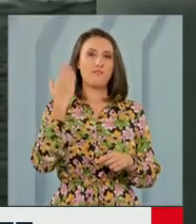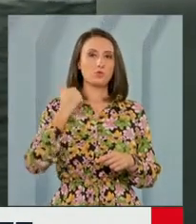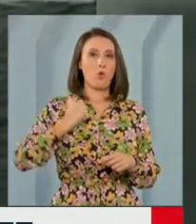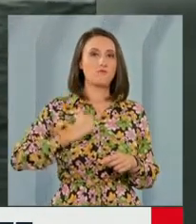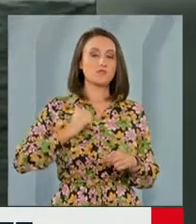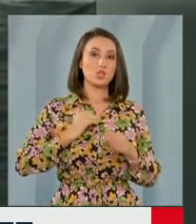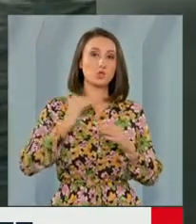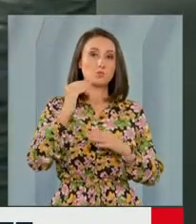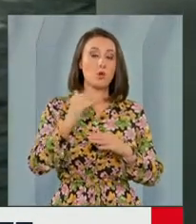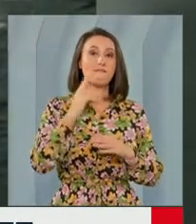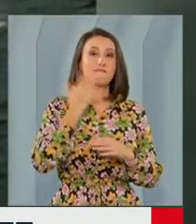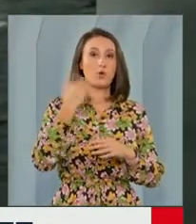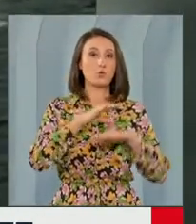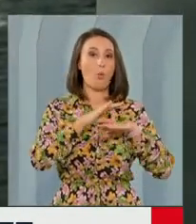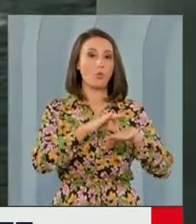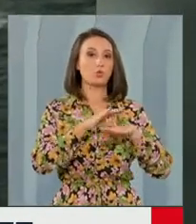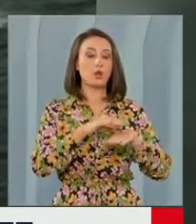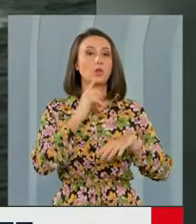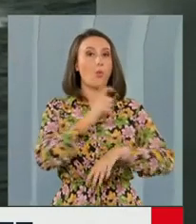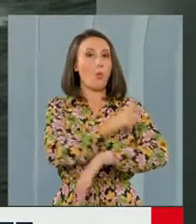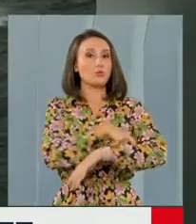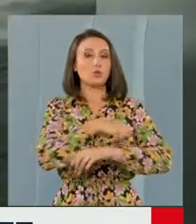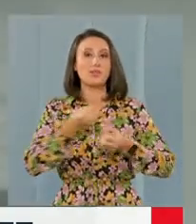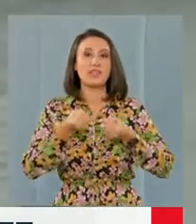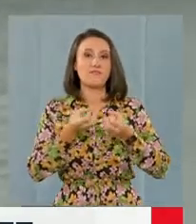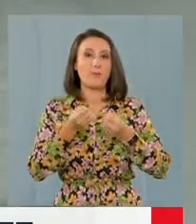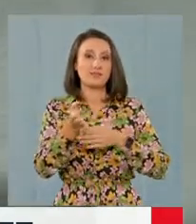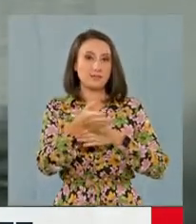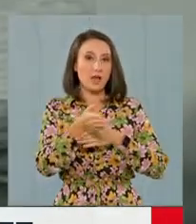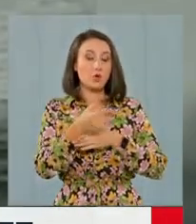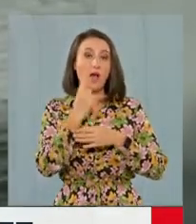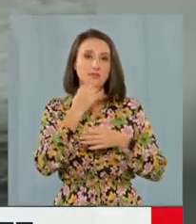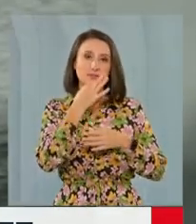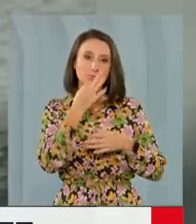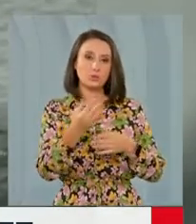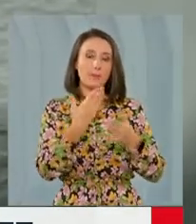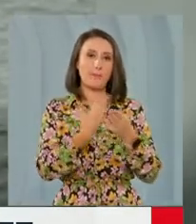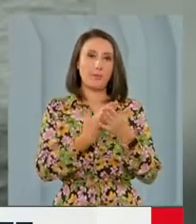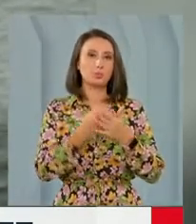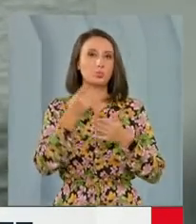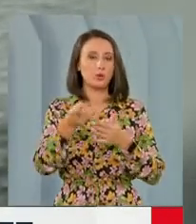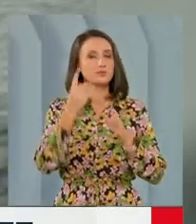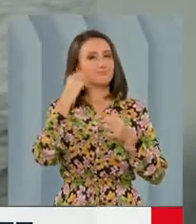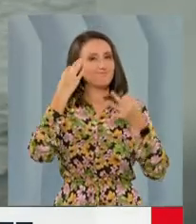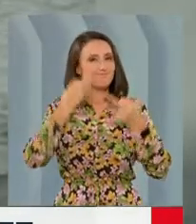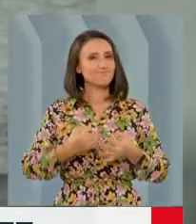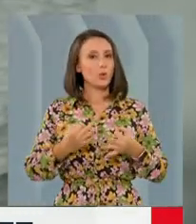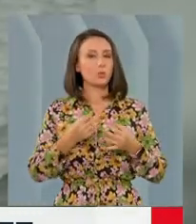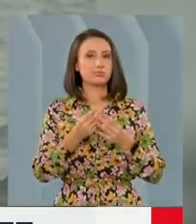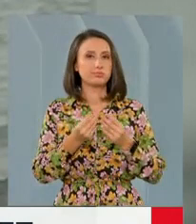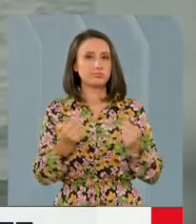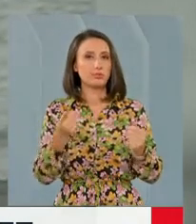ofițer superior și fostul coordonator al Consiliului Informațiilor Naționale, care a declarat pentru Insider că are convingerea că